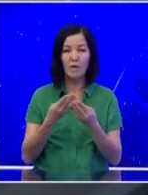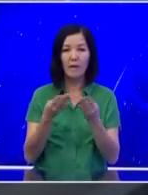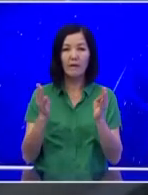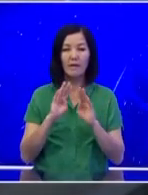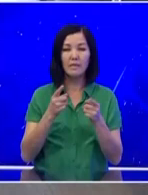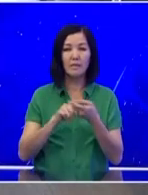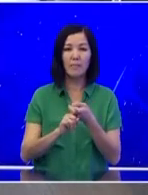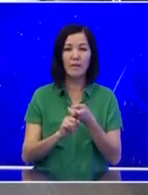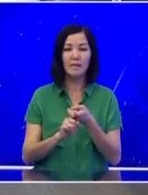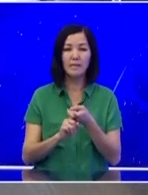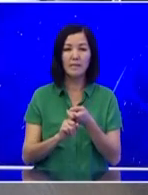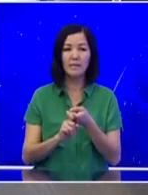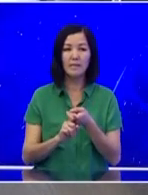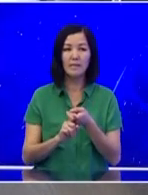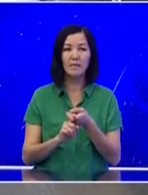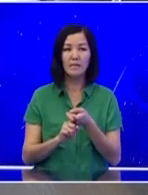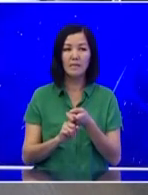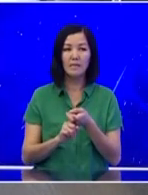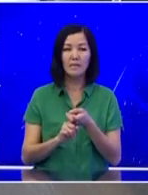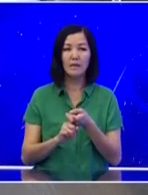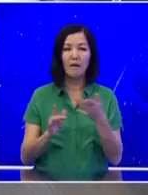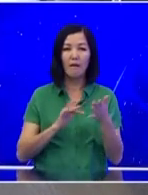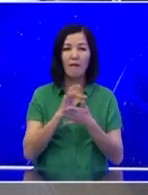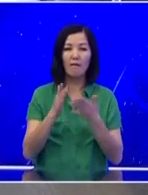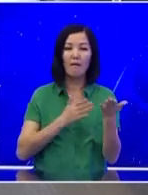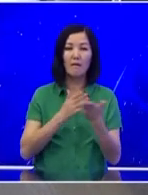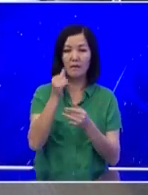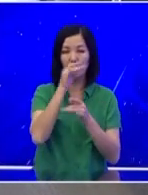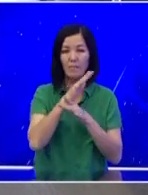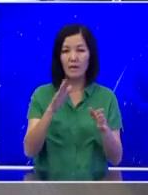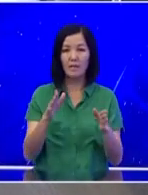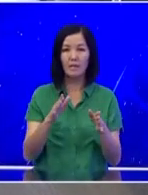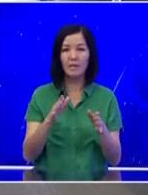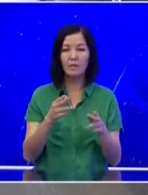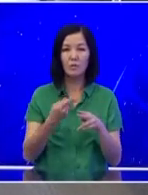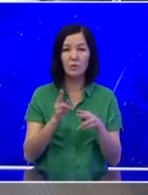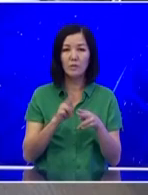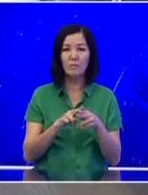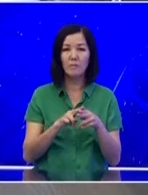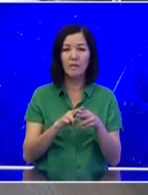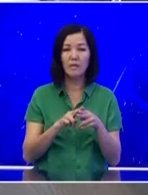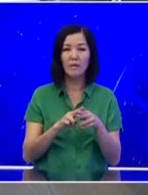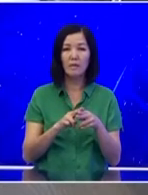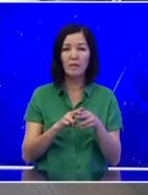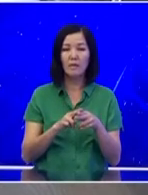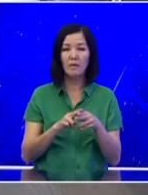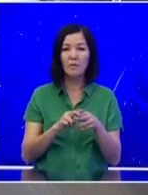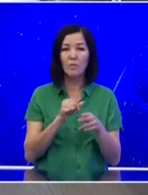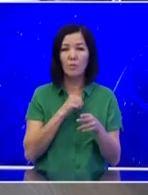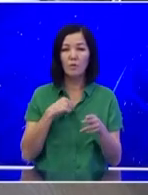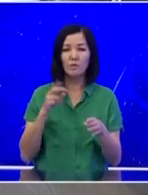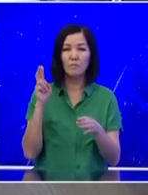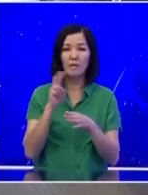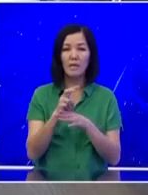байланысты, чтоб жаңағы шырты қалаға кіре алмағаннан кейін, районға шыға алмағаннан кейін сол себептен осында кеп, жаңа